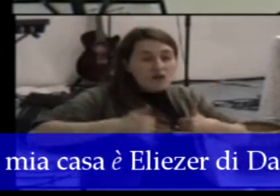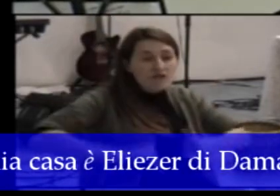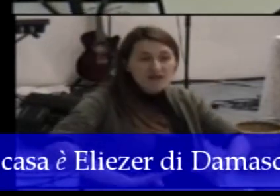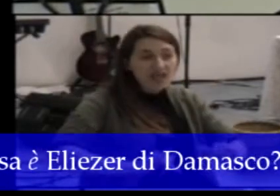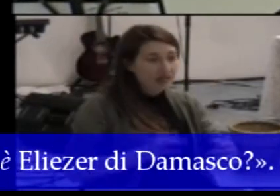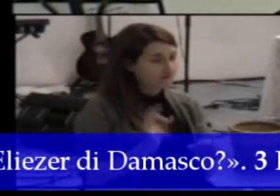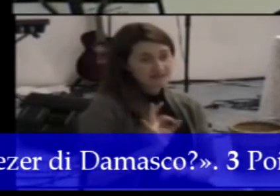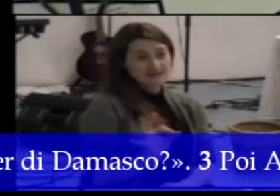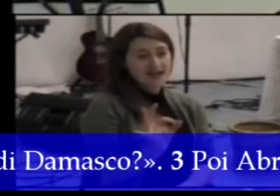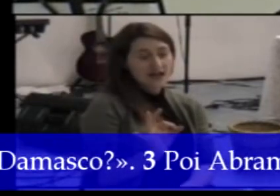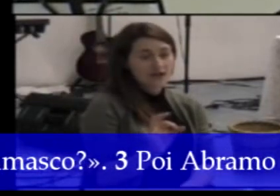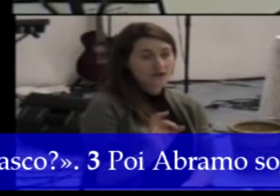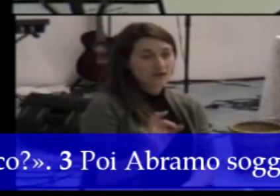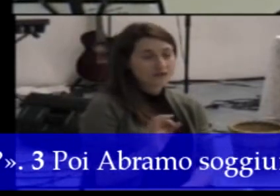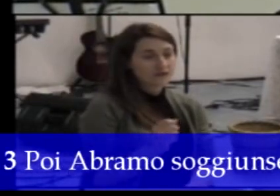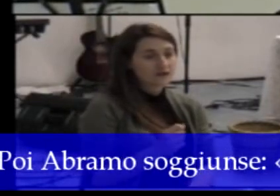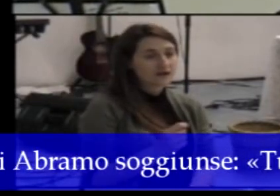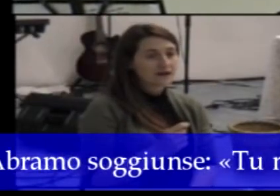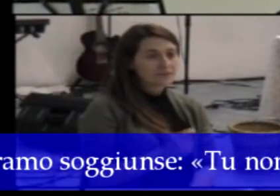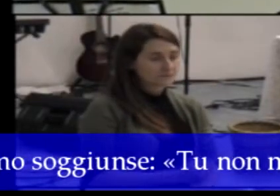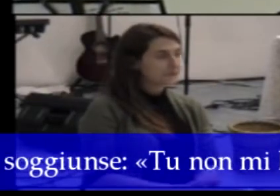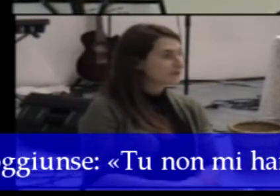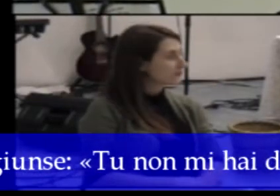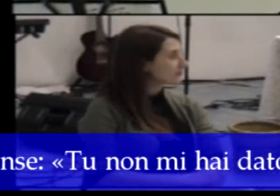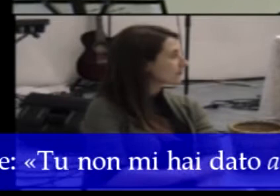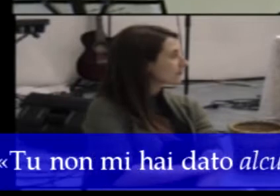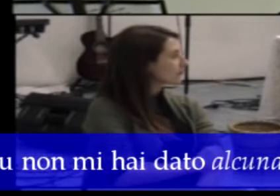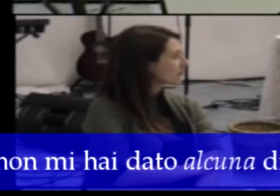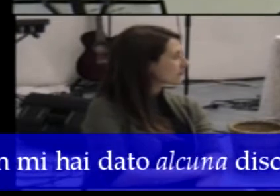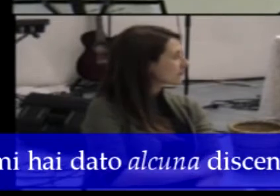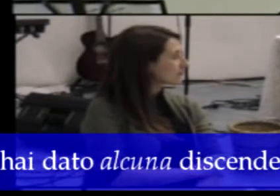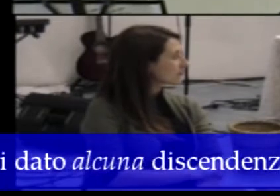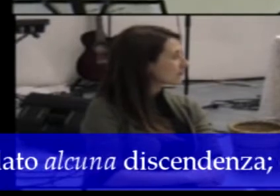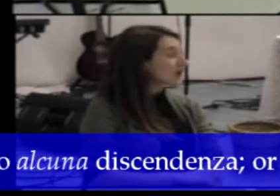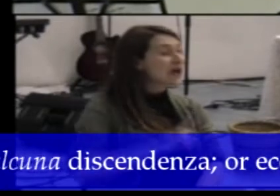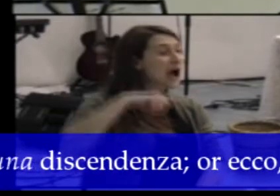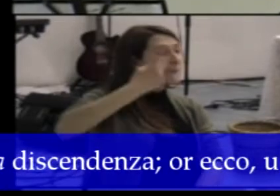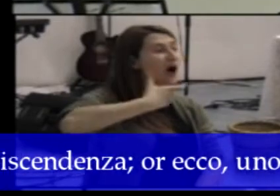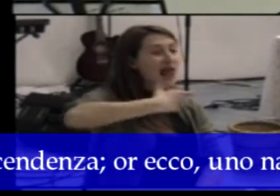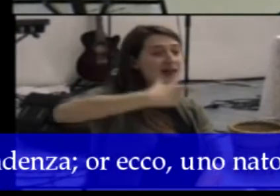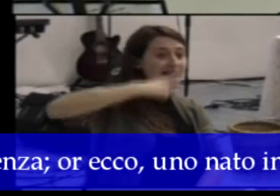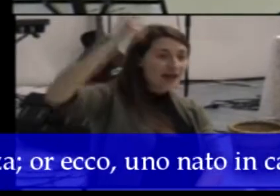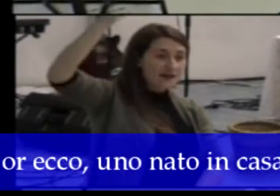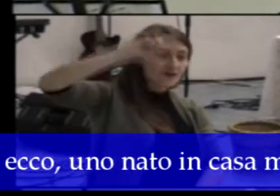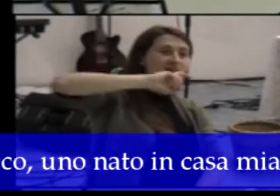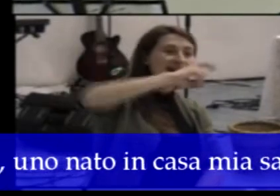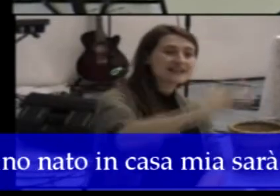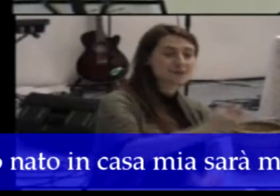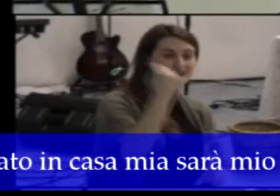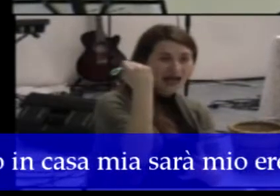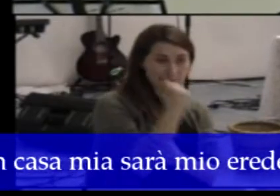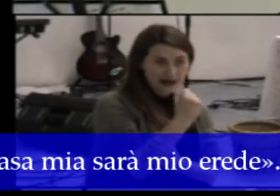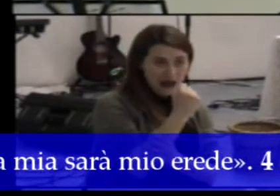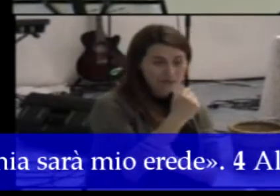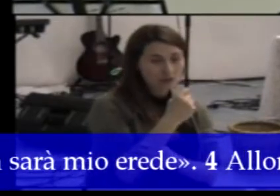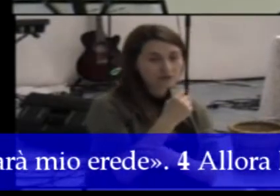nato in casa mia sarà mio erede. Allora ecco, la parola dell'Eterno gli fu rivolta dicendo: questi